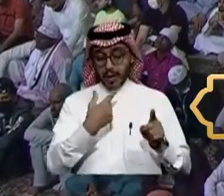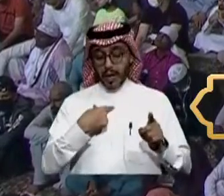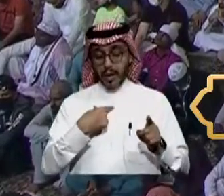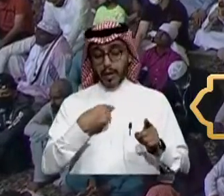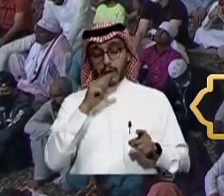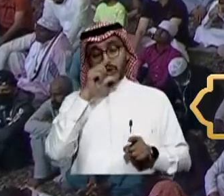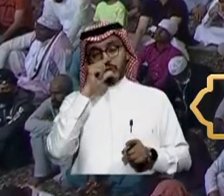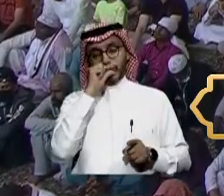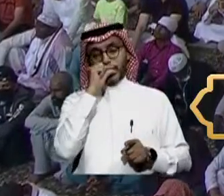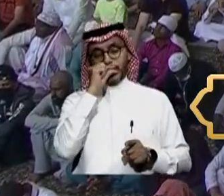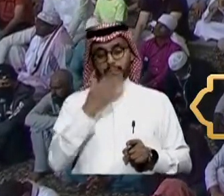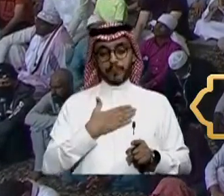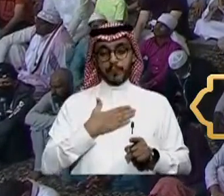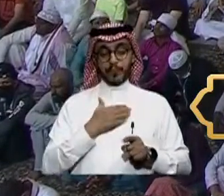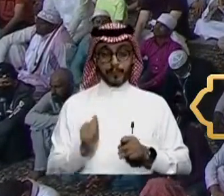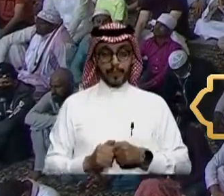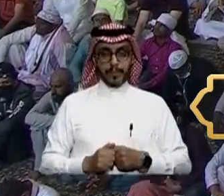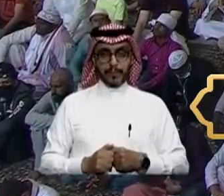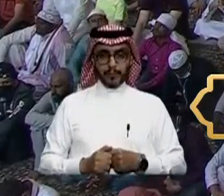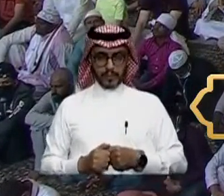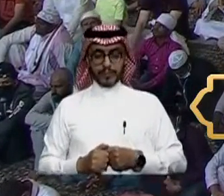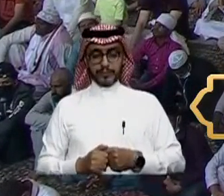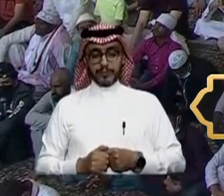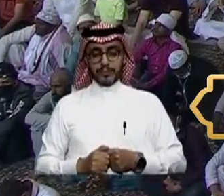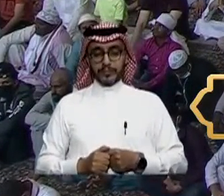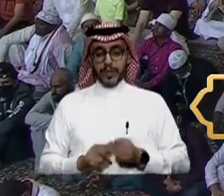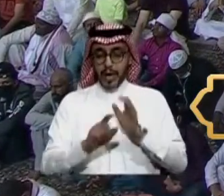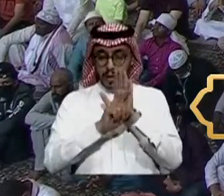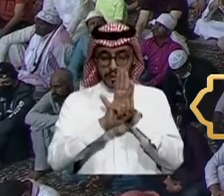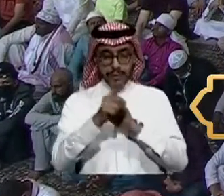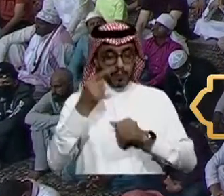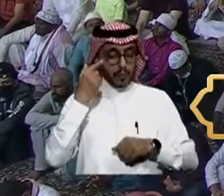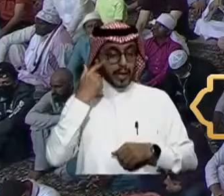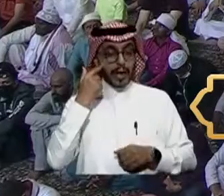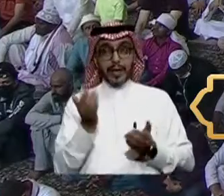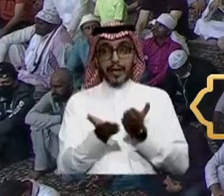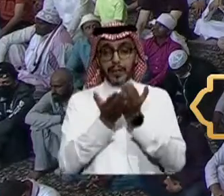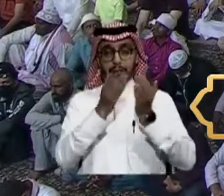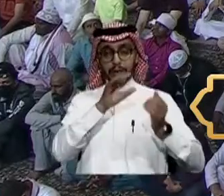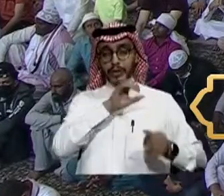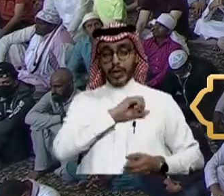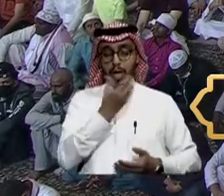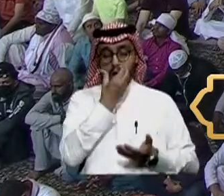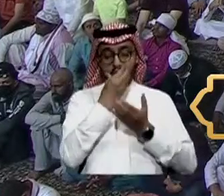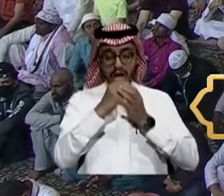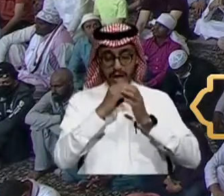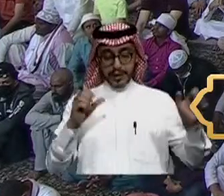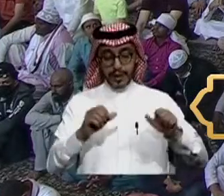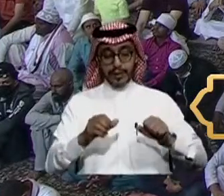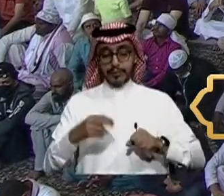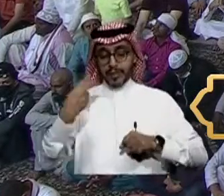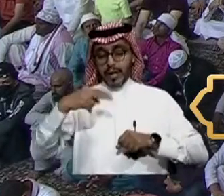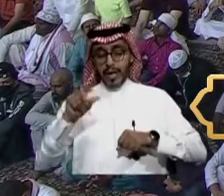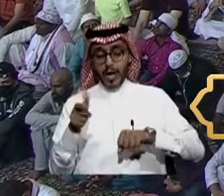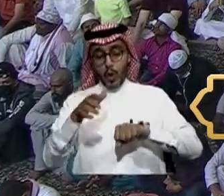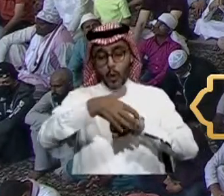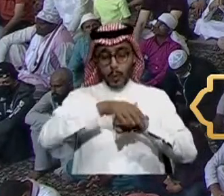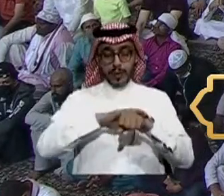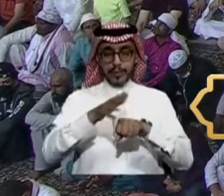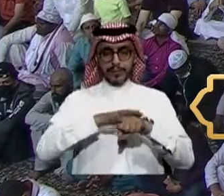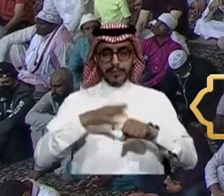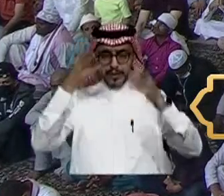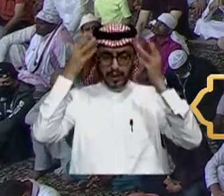امرؤ صائم وفيما اخرجه البخاري رحمه الله في صحيحه عن ابي هريره رضي الله